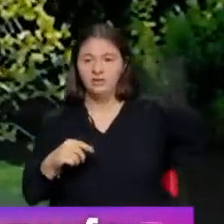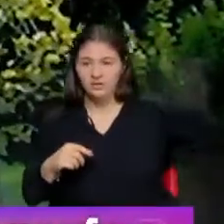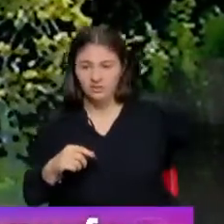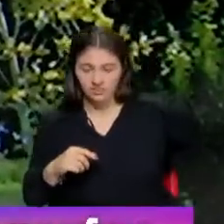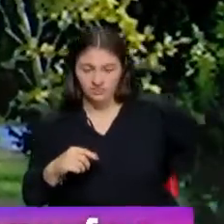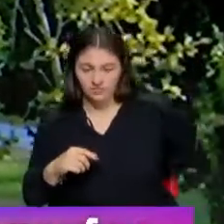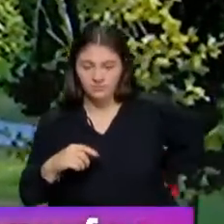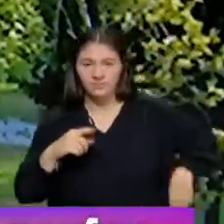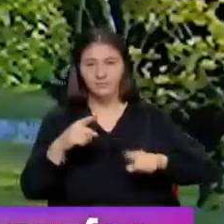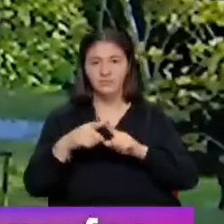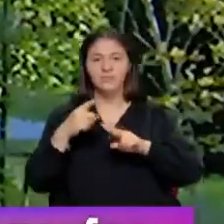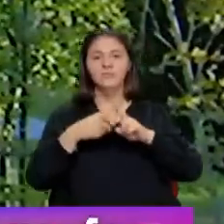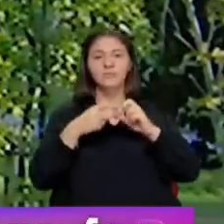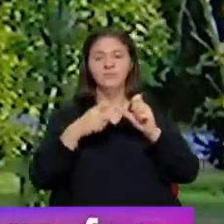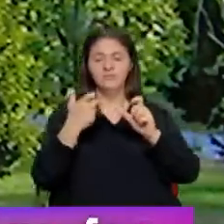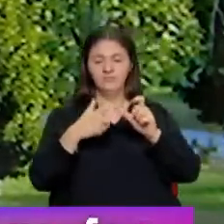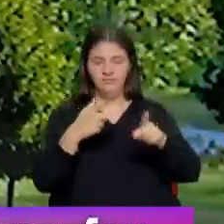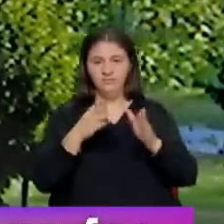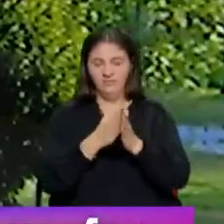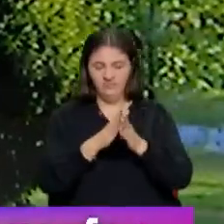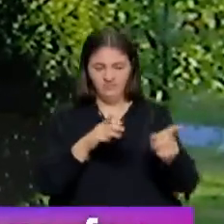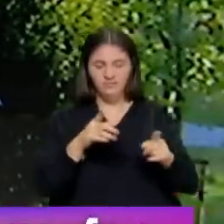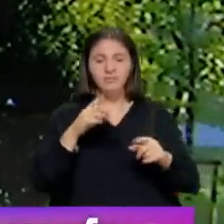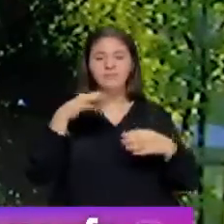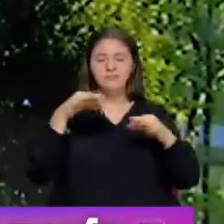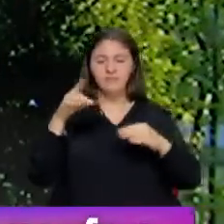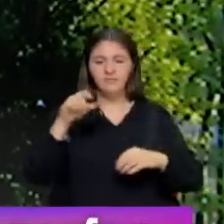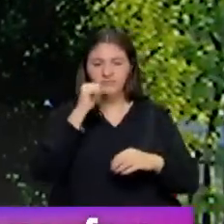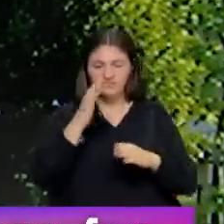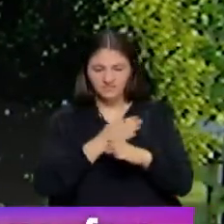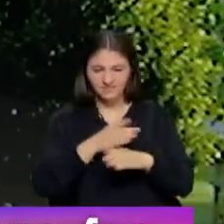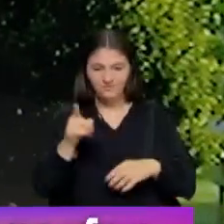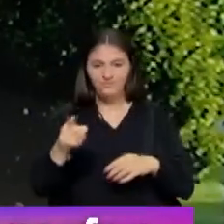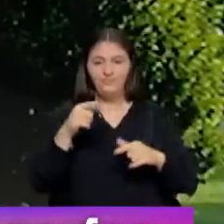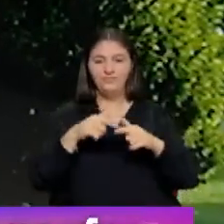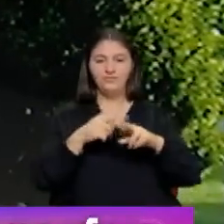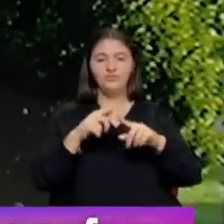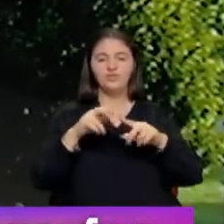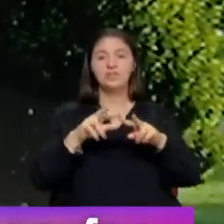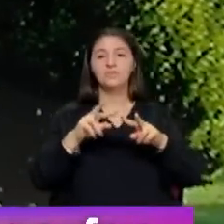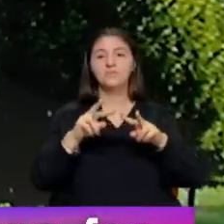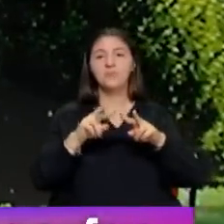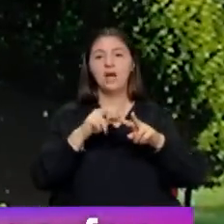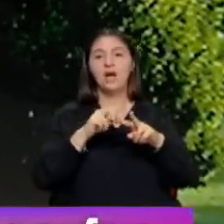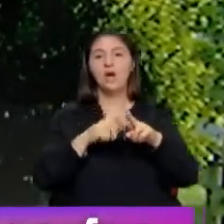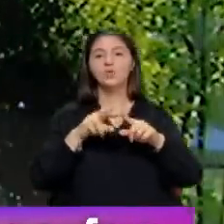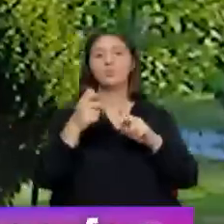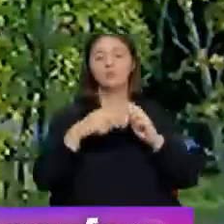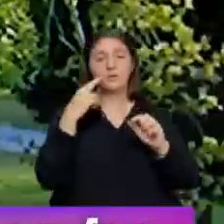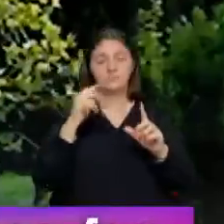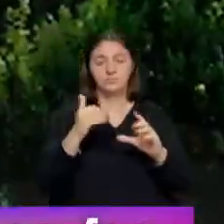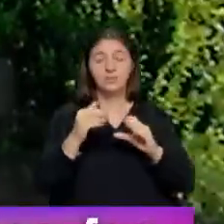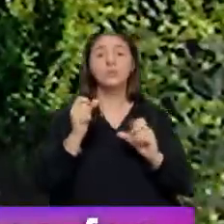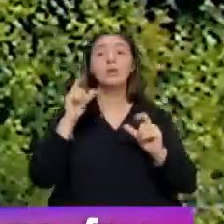Tarsus'tan bakıyorum başka Eskişehir Odunpazarı Fatma Nur artan göndermiş daha bakacağız